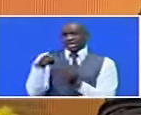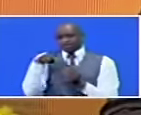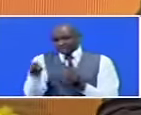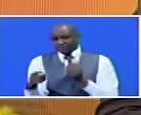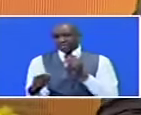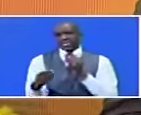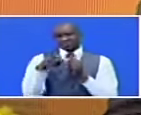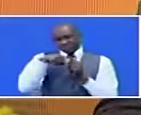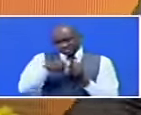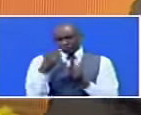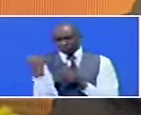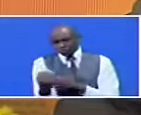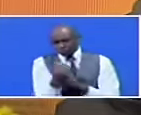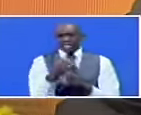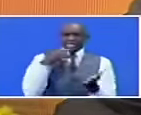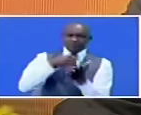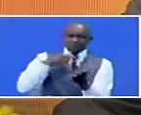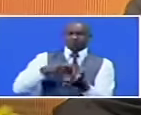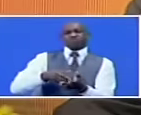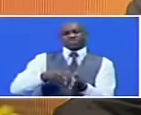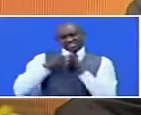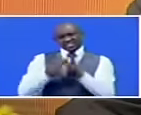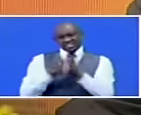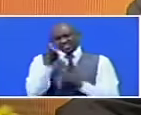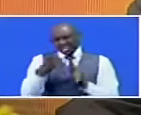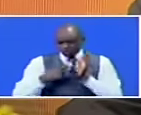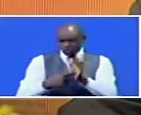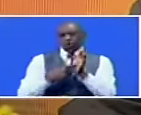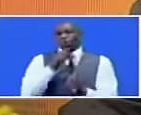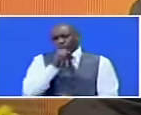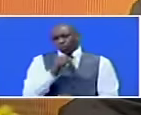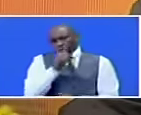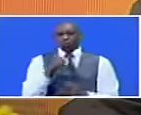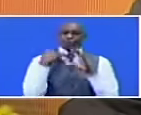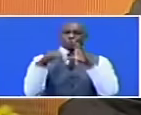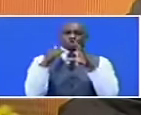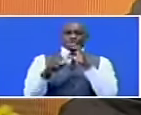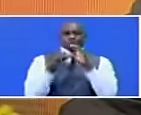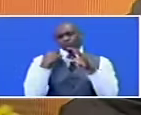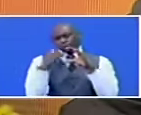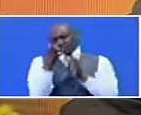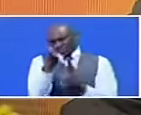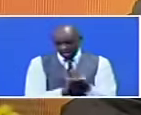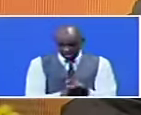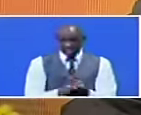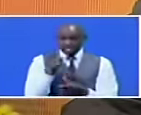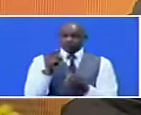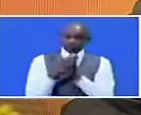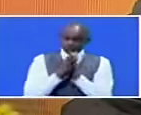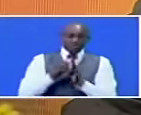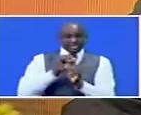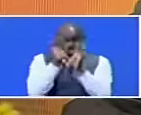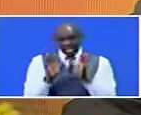watoto wa shule kujihusisha na ngono kwa kuonyesha picha za ngono. Mwanahabari Cecilia Wakesho na taarifa